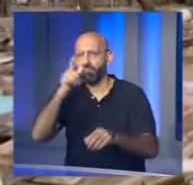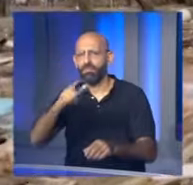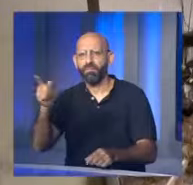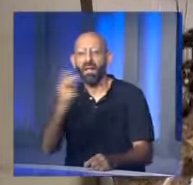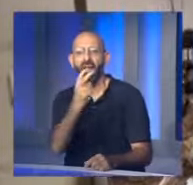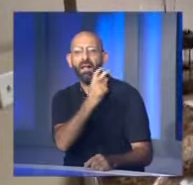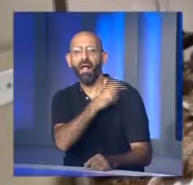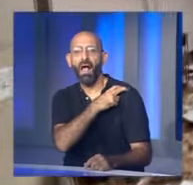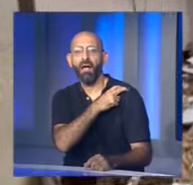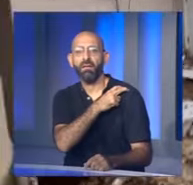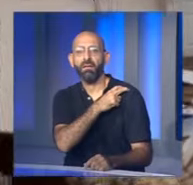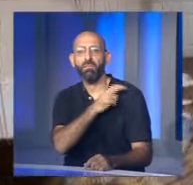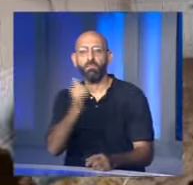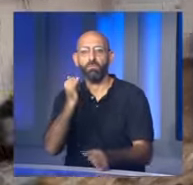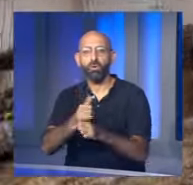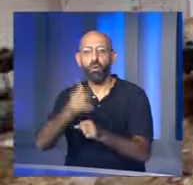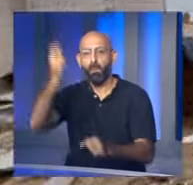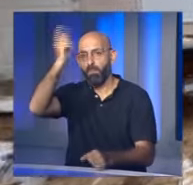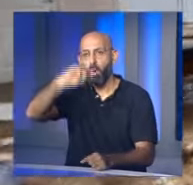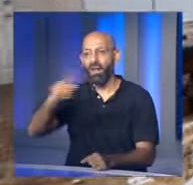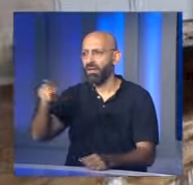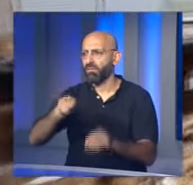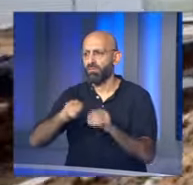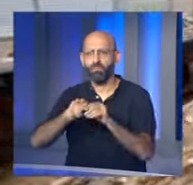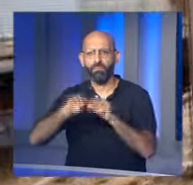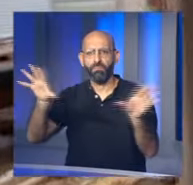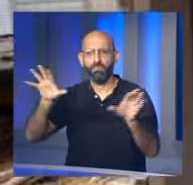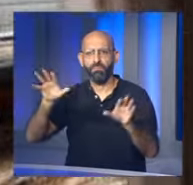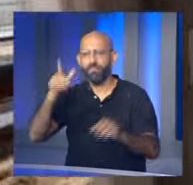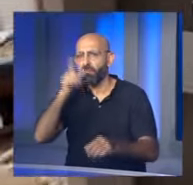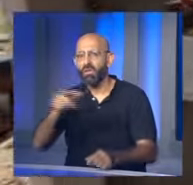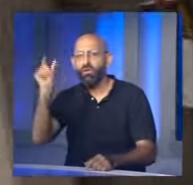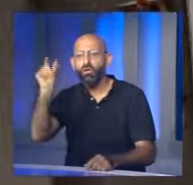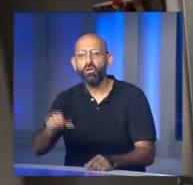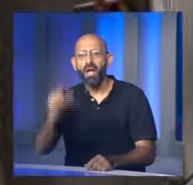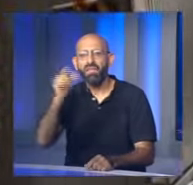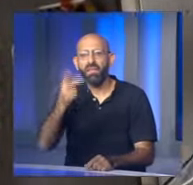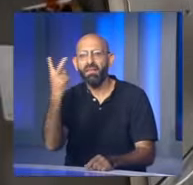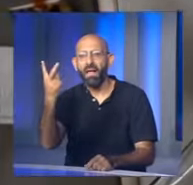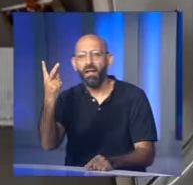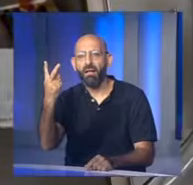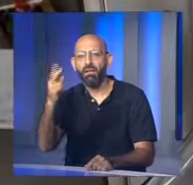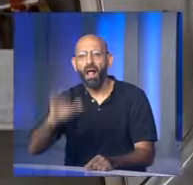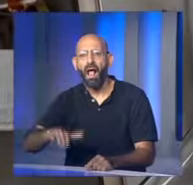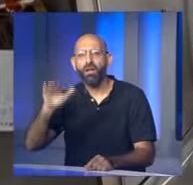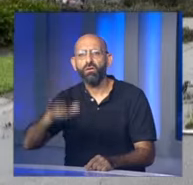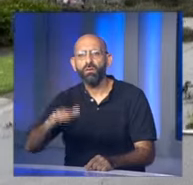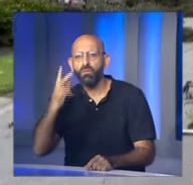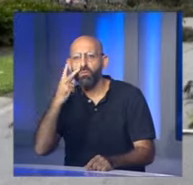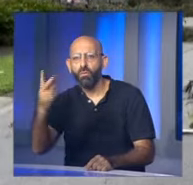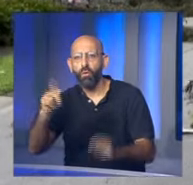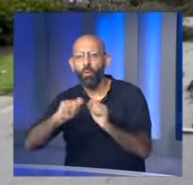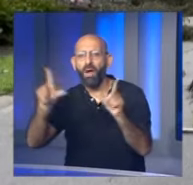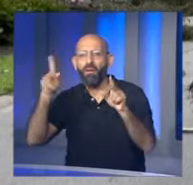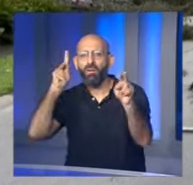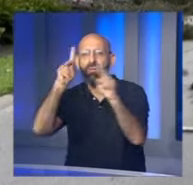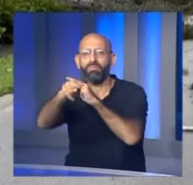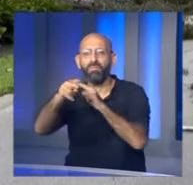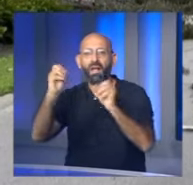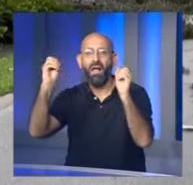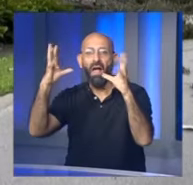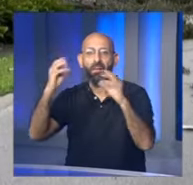منزلا معظمها متنقله ونقلت قناه ان بي سي نيوز عن قائد شرطه منطقه سينت لوسي ان شخصين